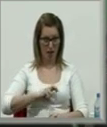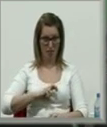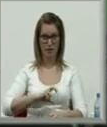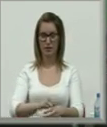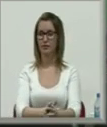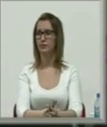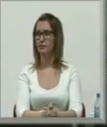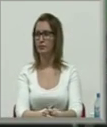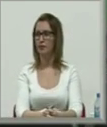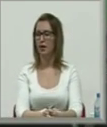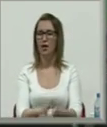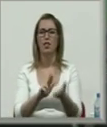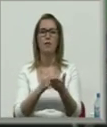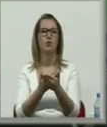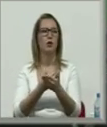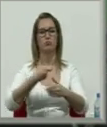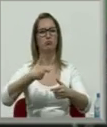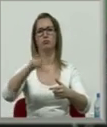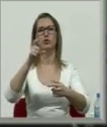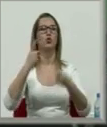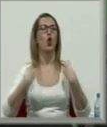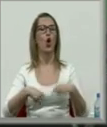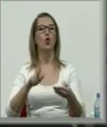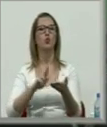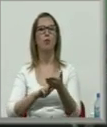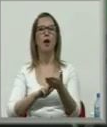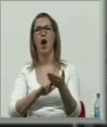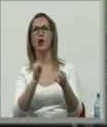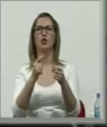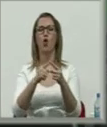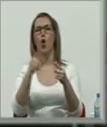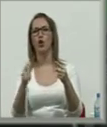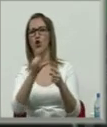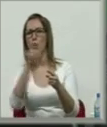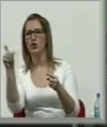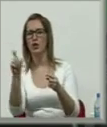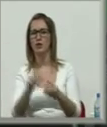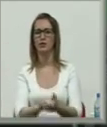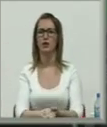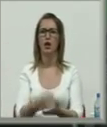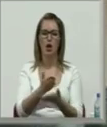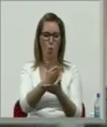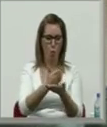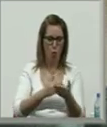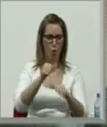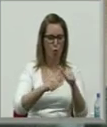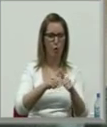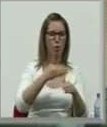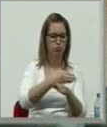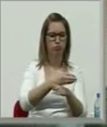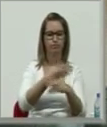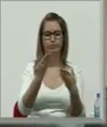przykład 100 osób na sezon. I co teraz z tymi ludźmi? Te 100 osób po pół roku na przykład będzie